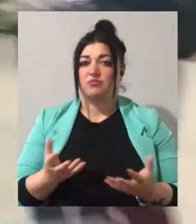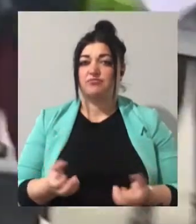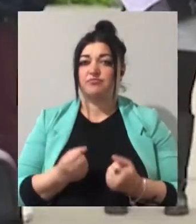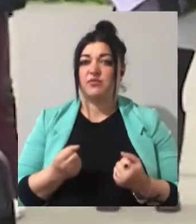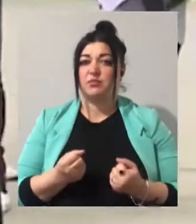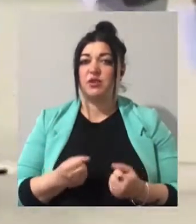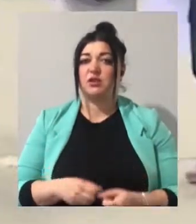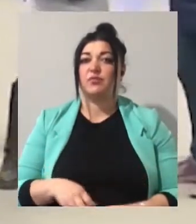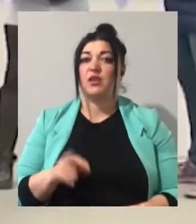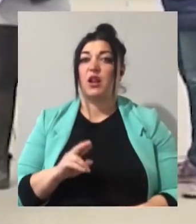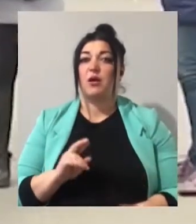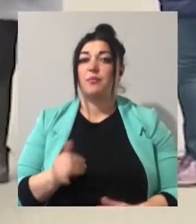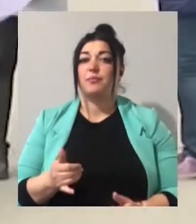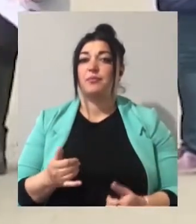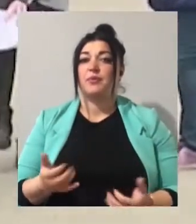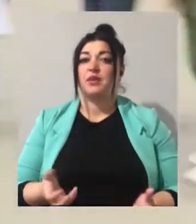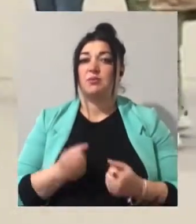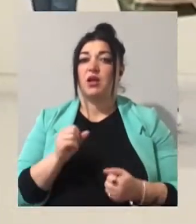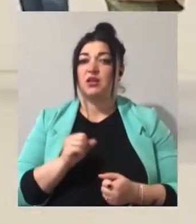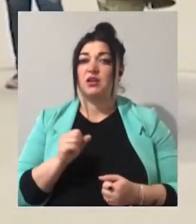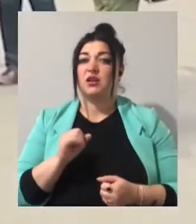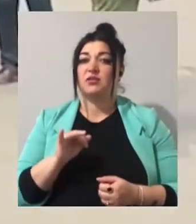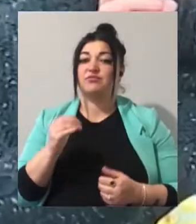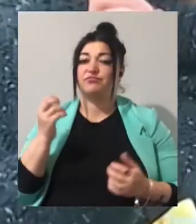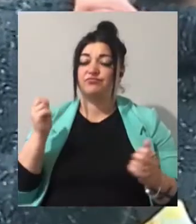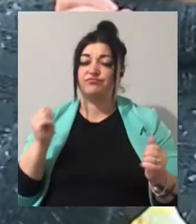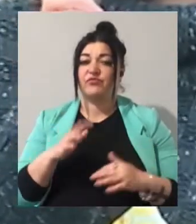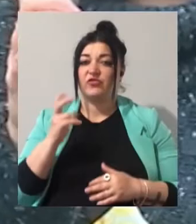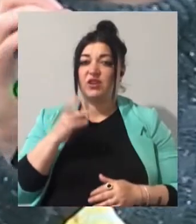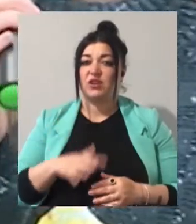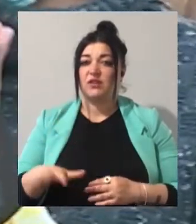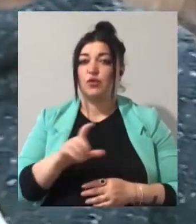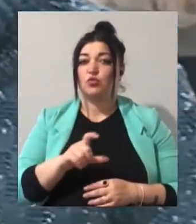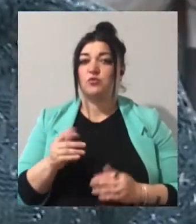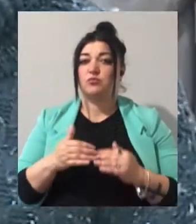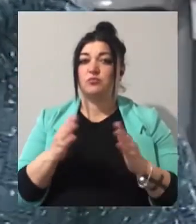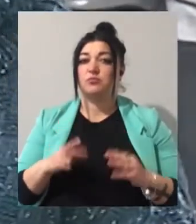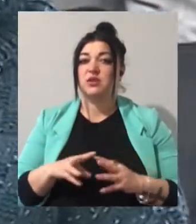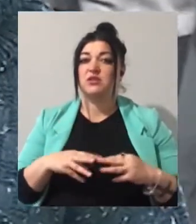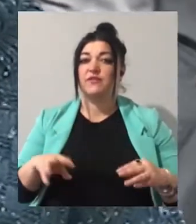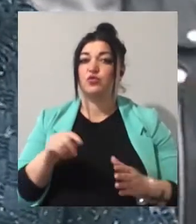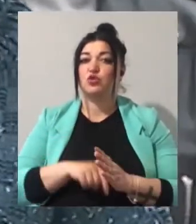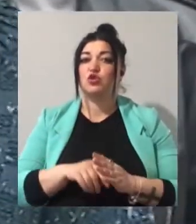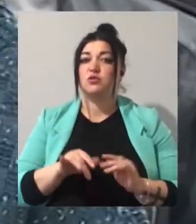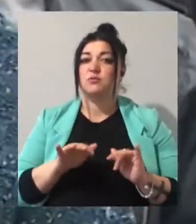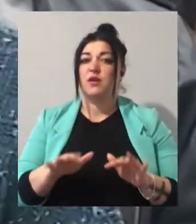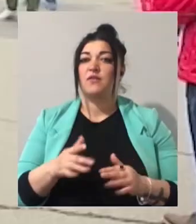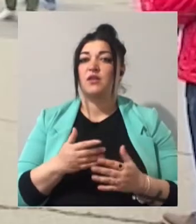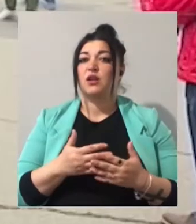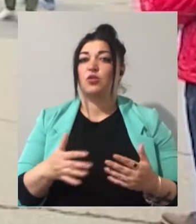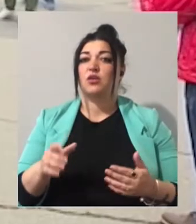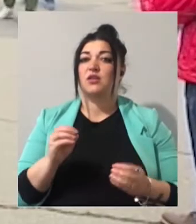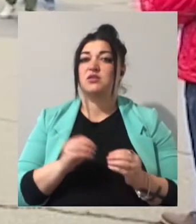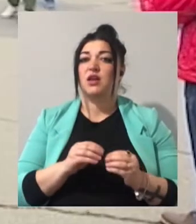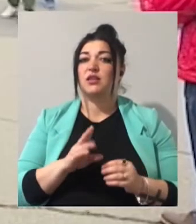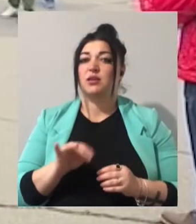підтримку Андрія Хаєцького збиралися і у Києві. Люди прийшли до будівлі Міністерства внутрішніх справ. Серед кількох десятків присутніх – поети. Сам